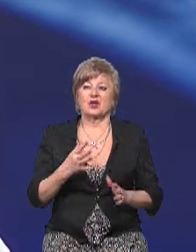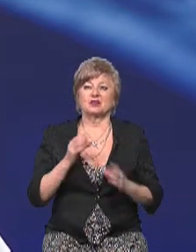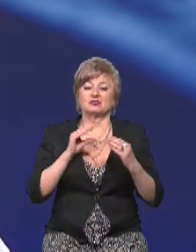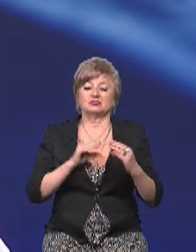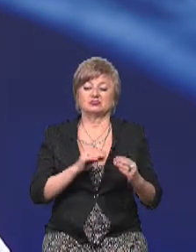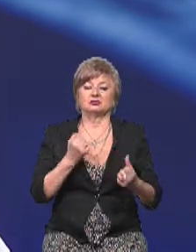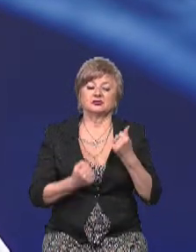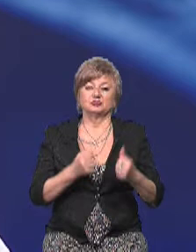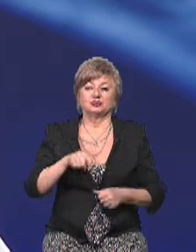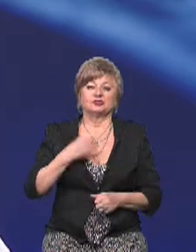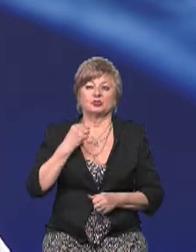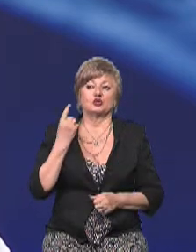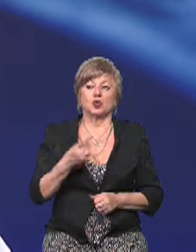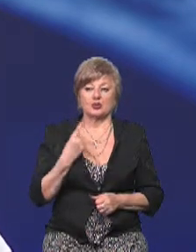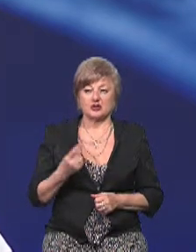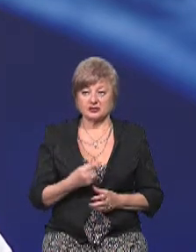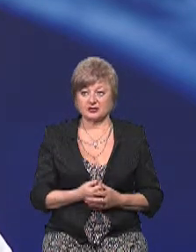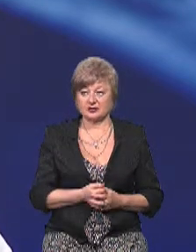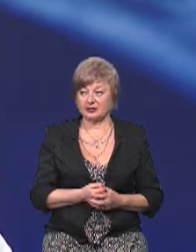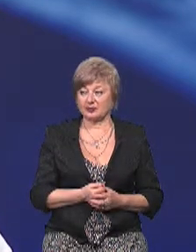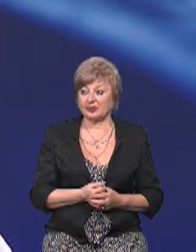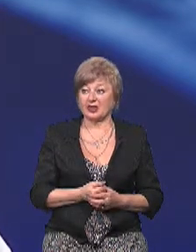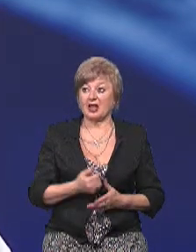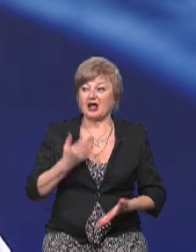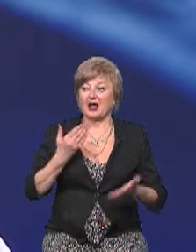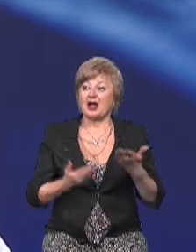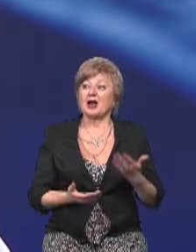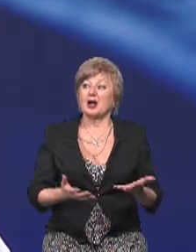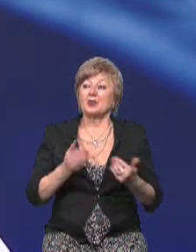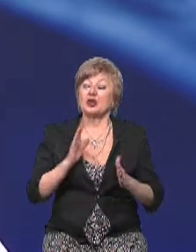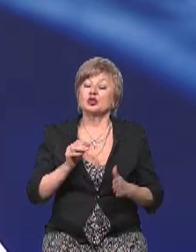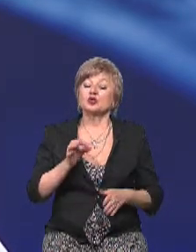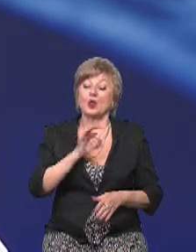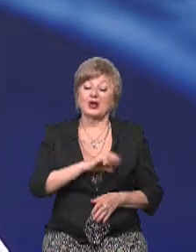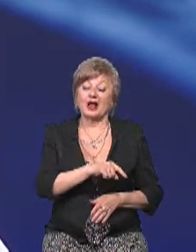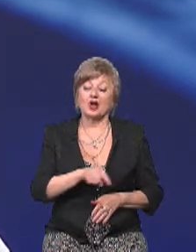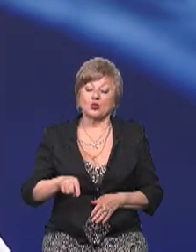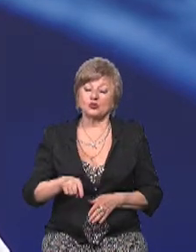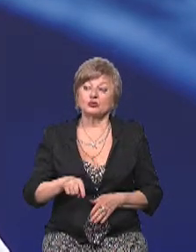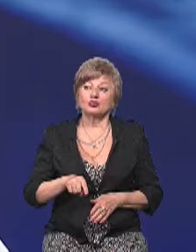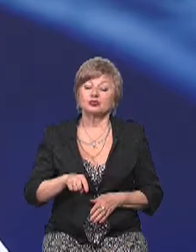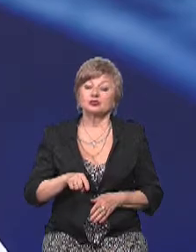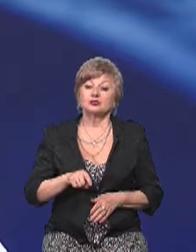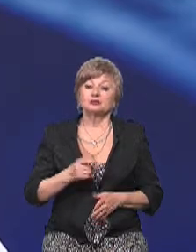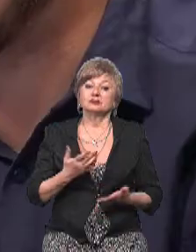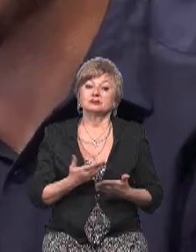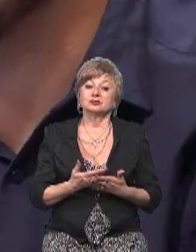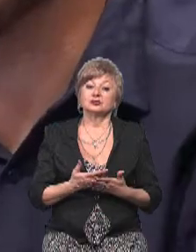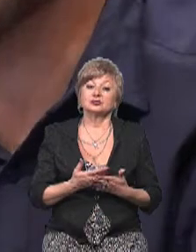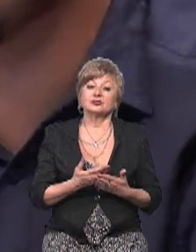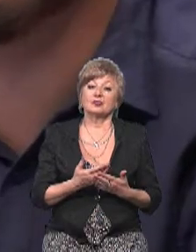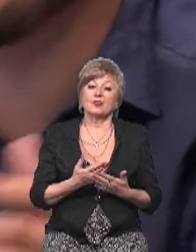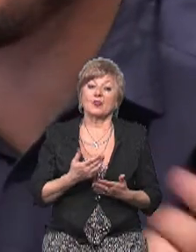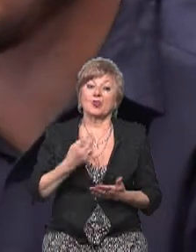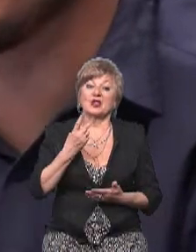Запорізькій митниці було розмитнено. А якщо брати не тільки пільговий період, який був з 22 лютого по 22 серпня, а